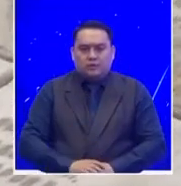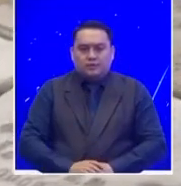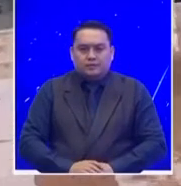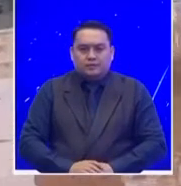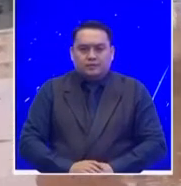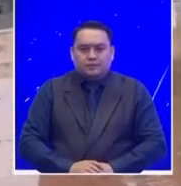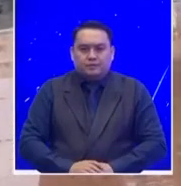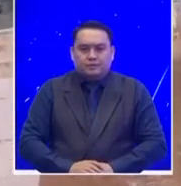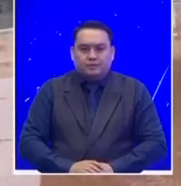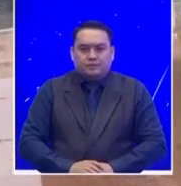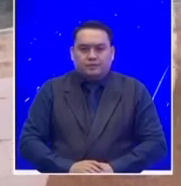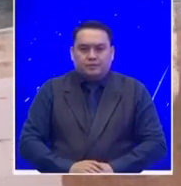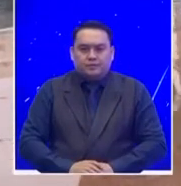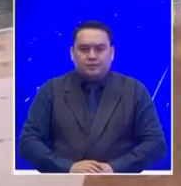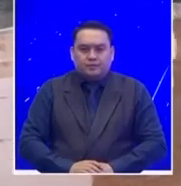қойды.